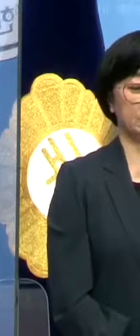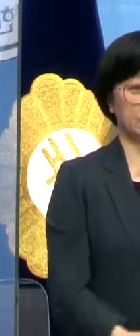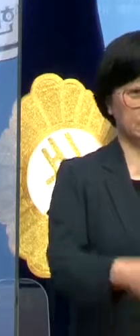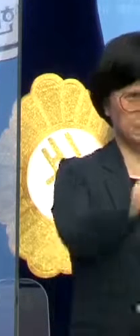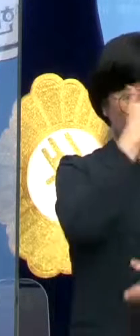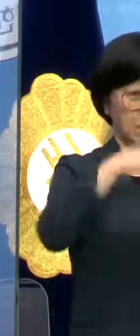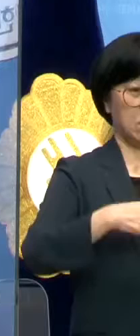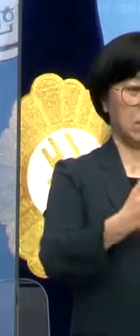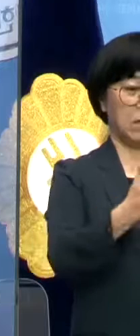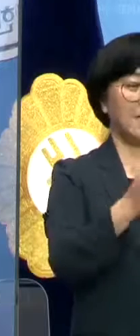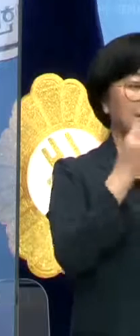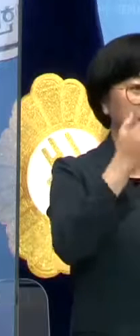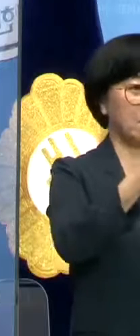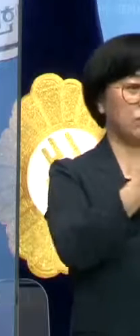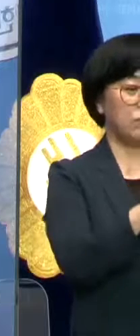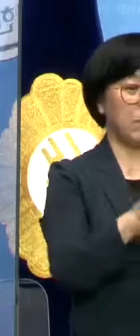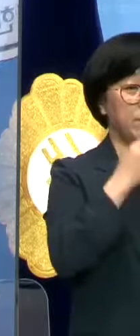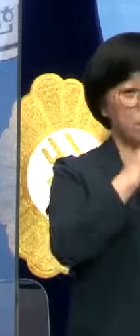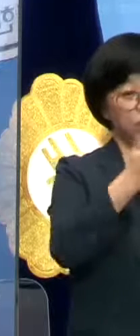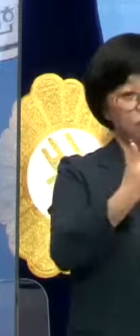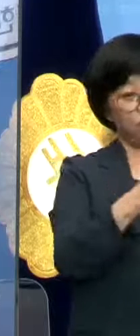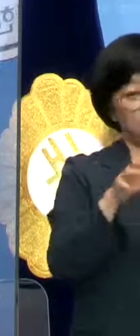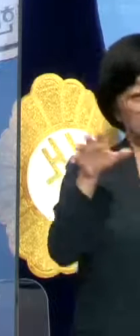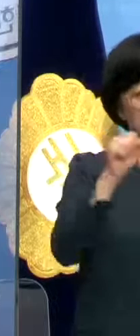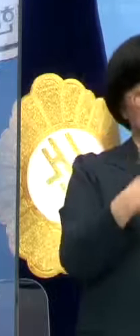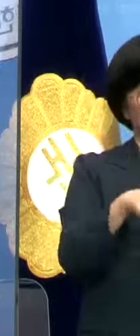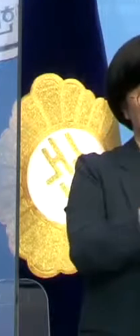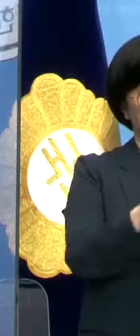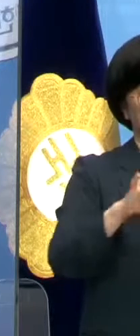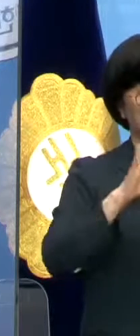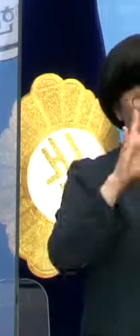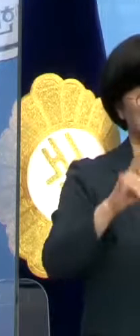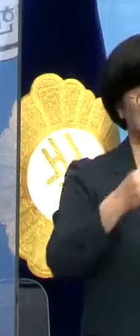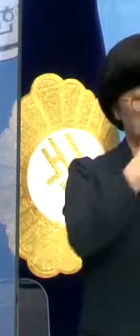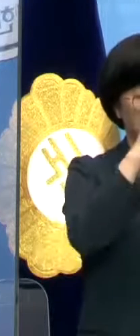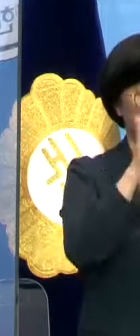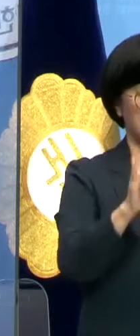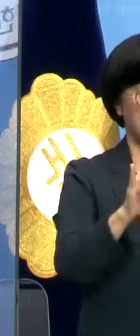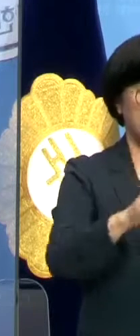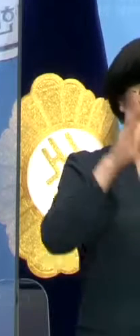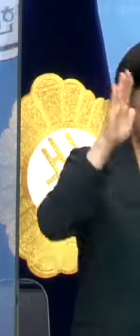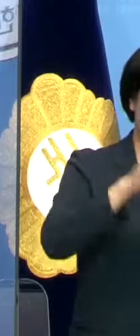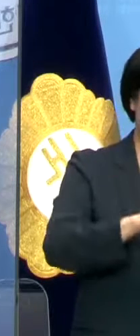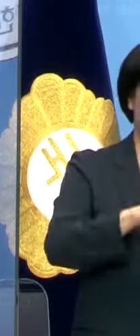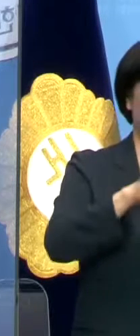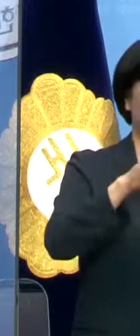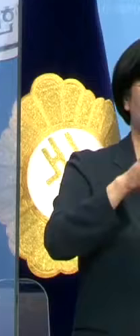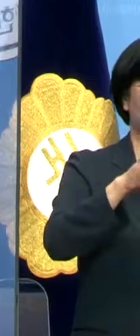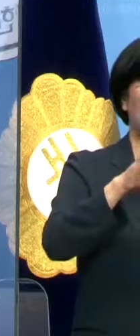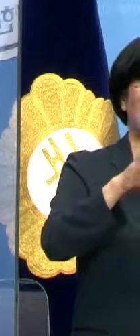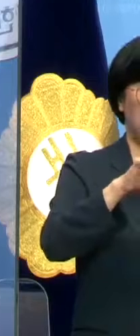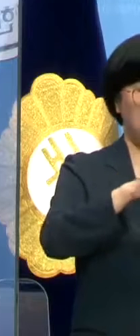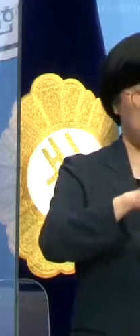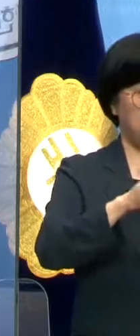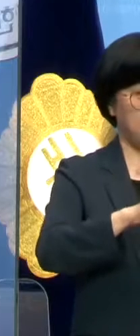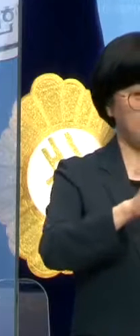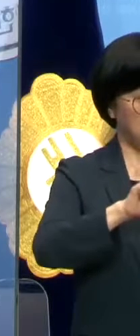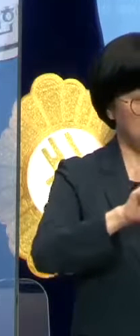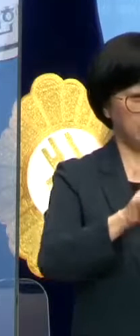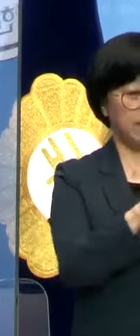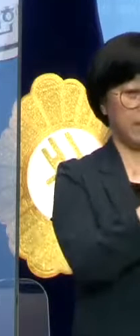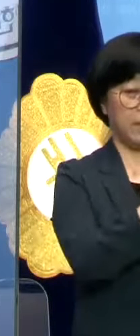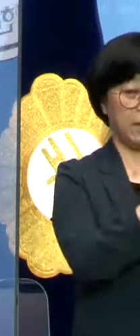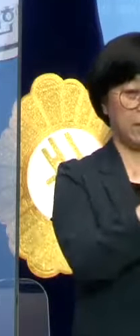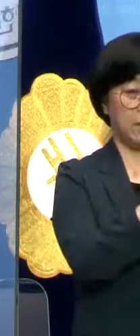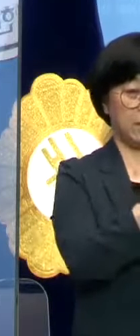향남 정의당 창당준비위원회 는 민주주의 쟁취 를 위한 태국 청년들의 뜨거운 연대와 지지를 표명하면서